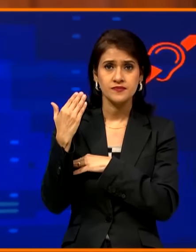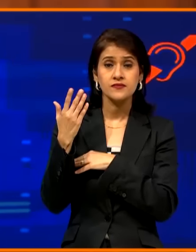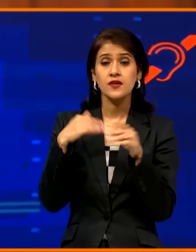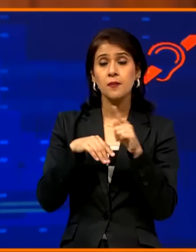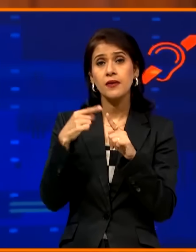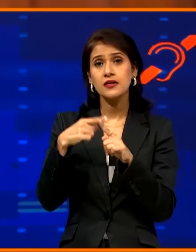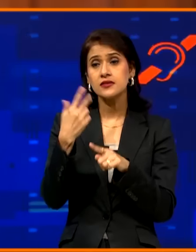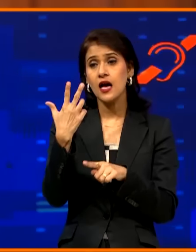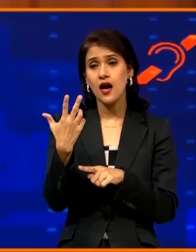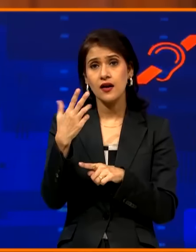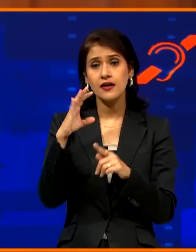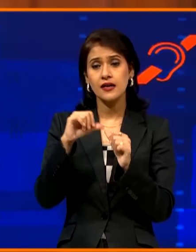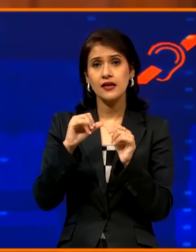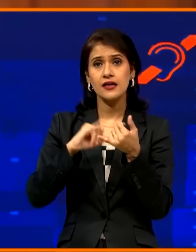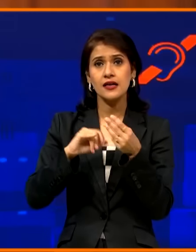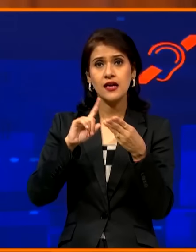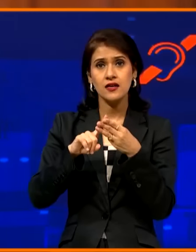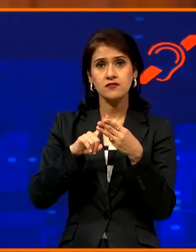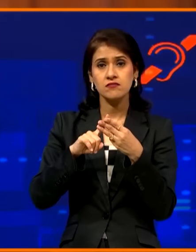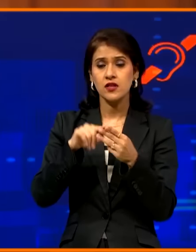केसेस में उनको